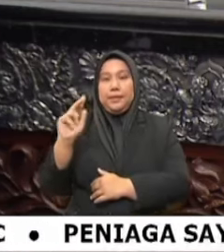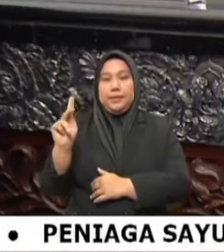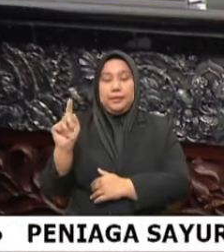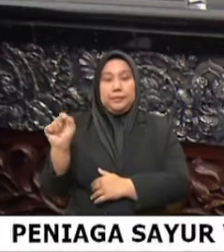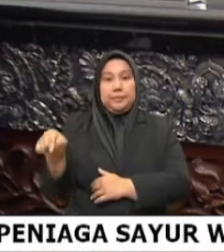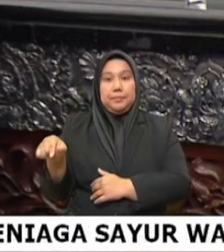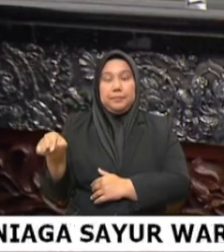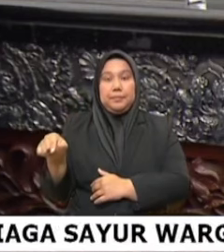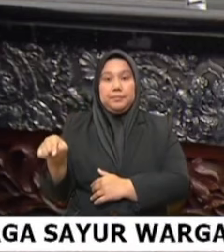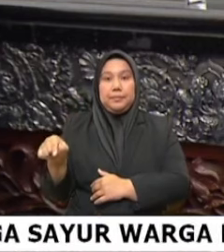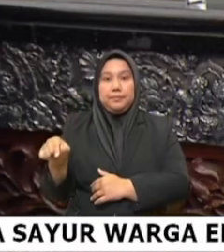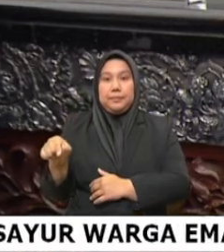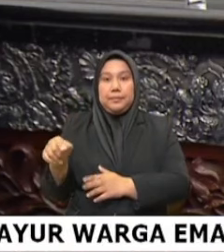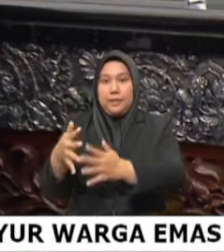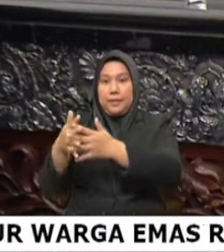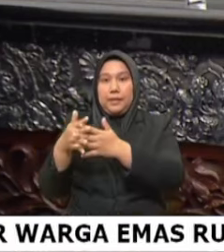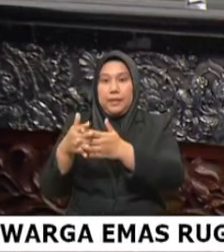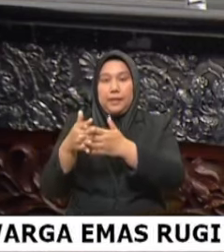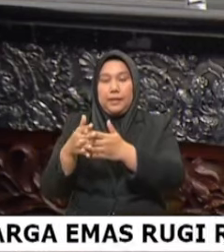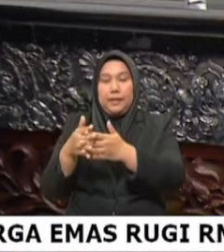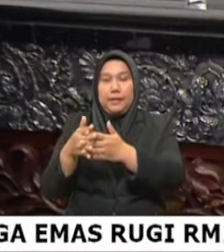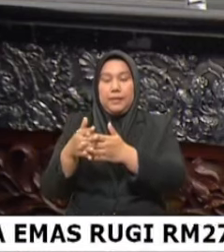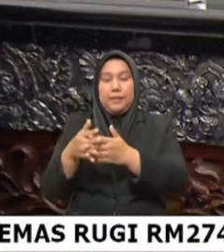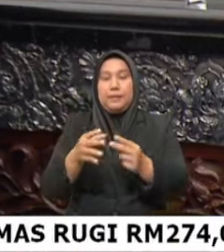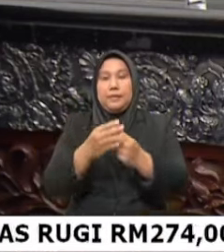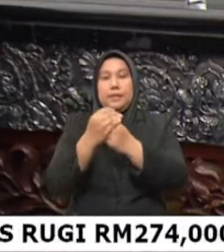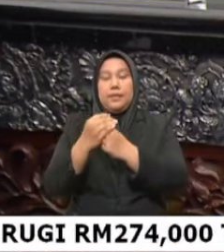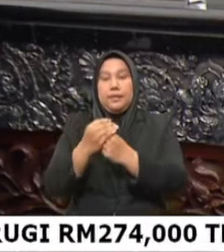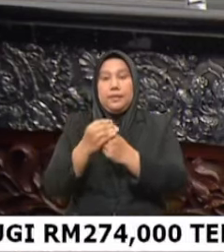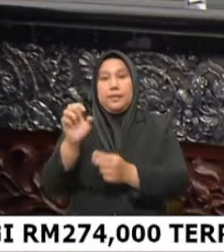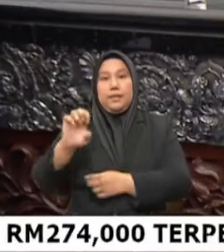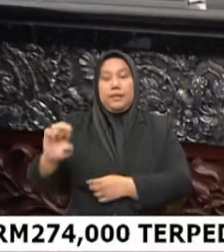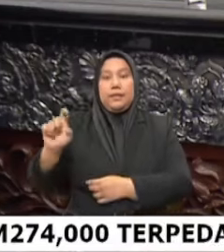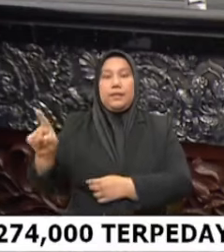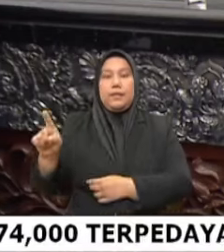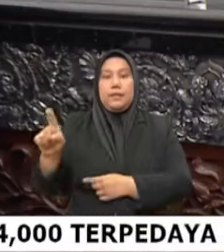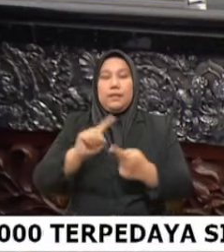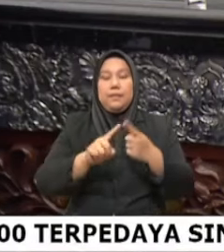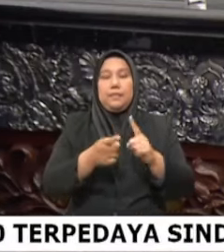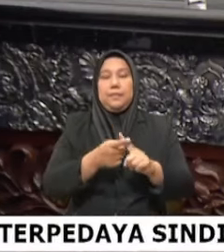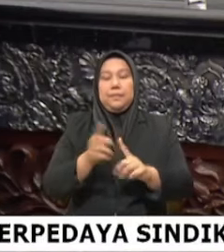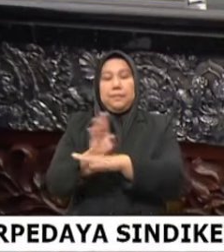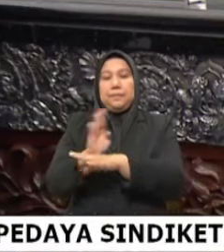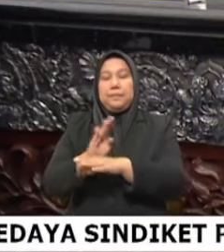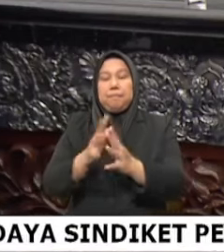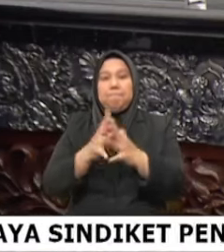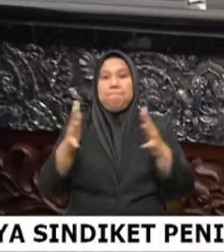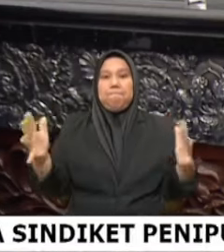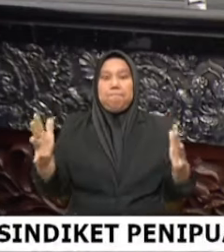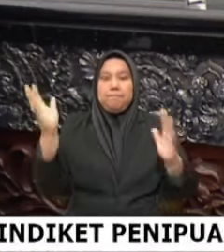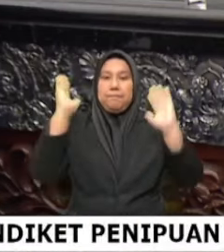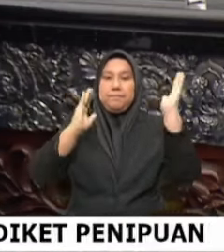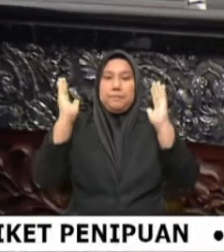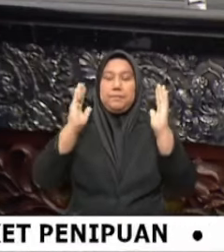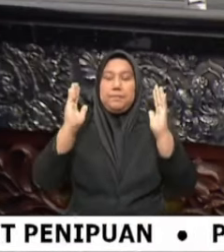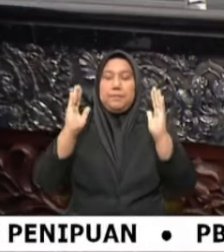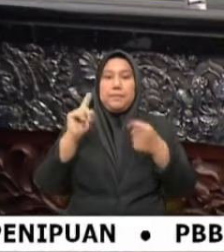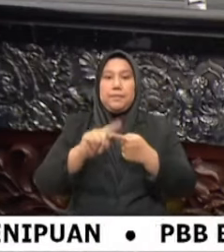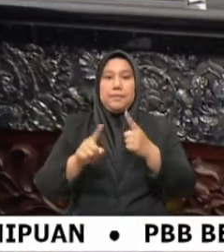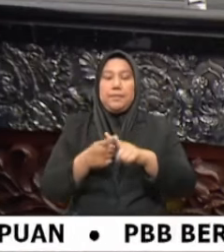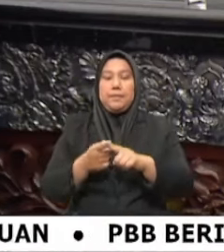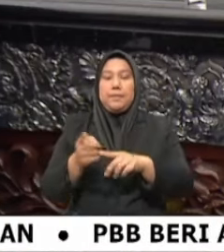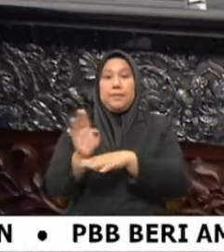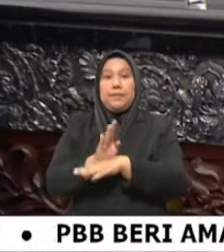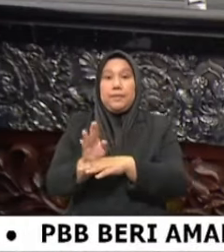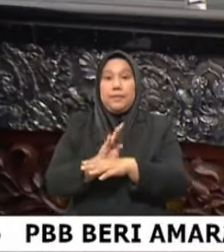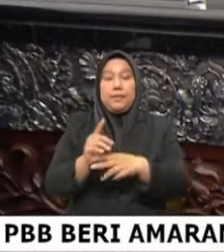Amerika Syarikat bahkan juga Kesatuan Eropah merupakan rakan dagang kita cukup besar di Malaysia ini. Rakan dagang